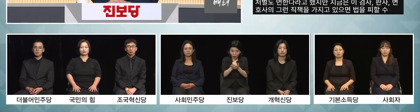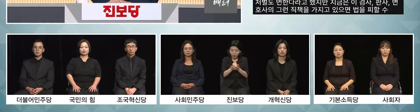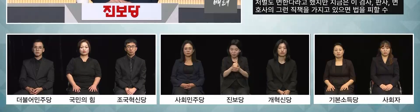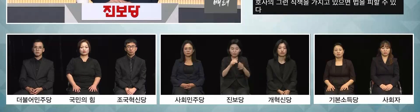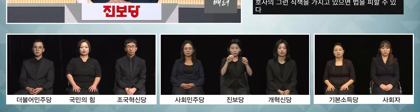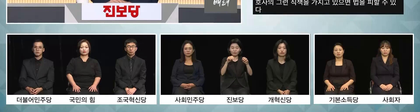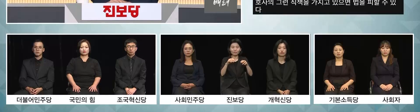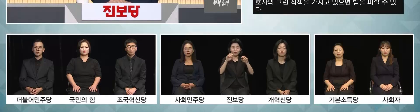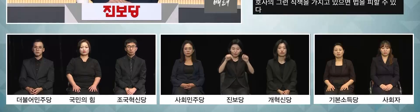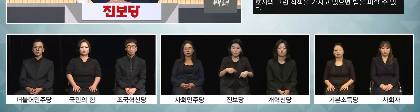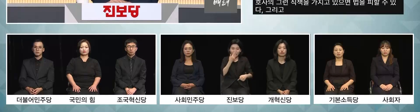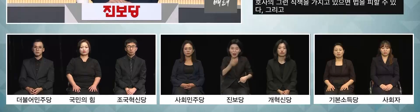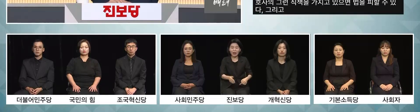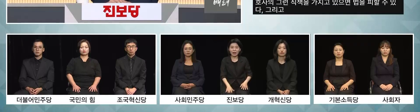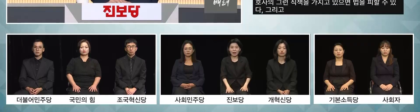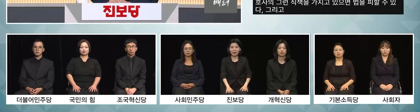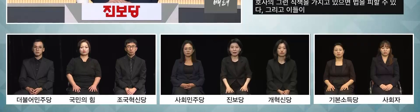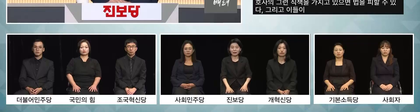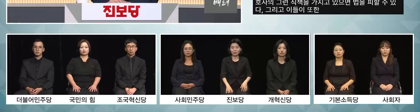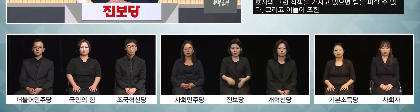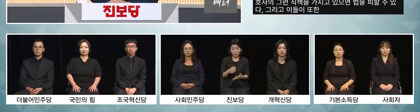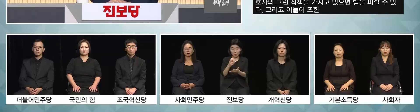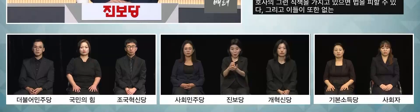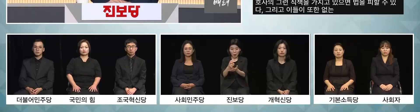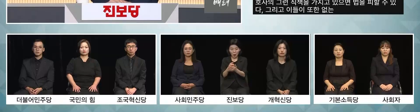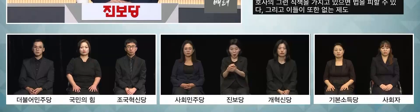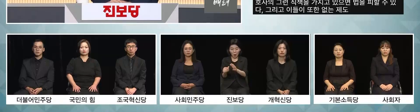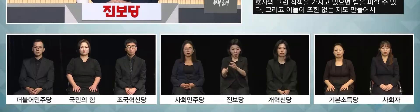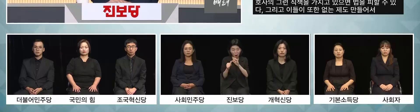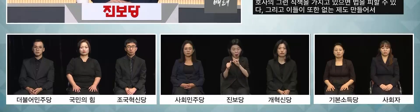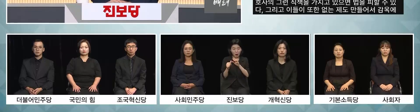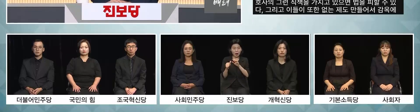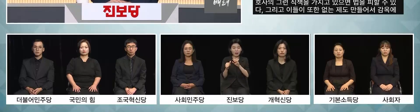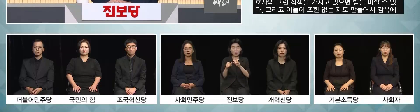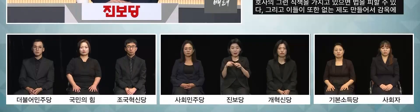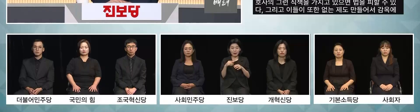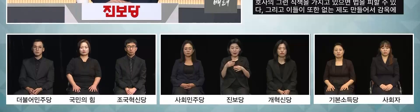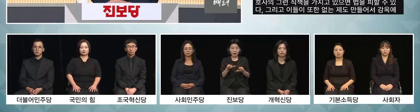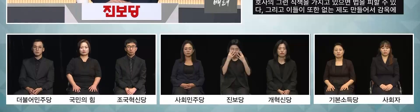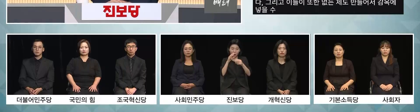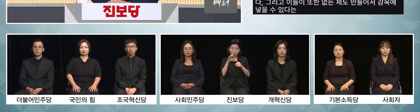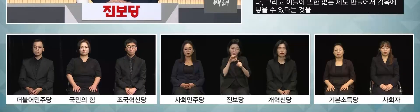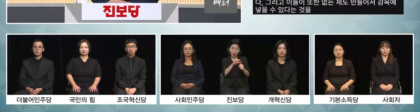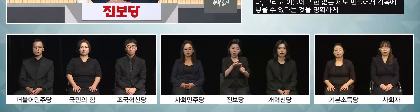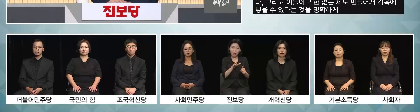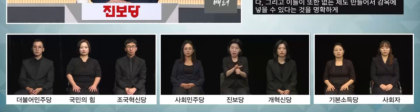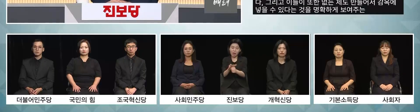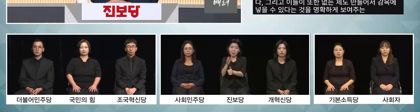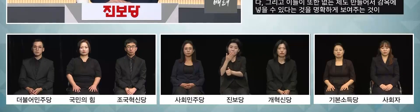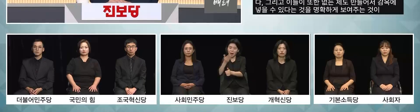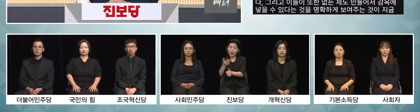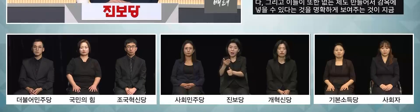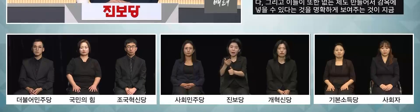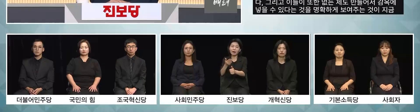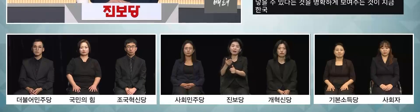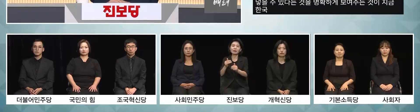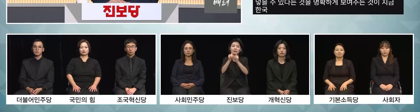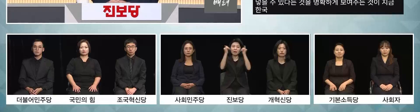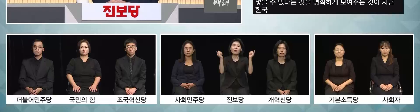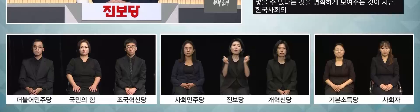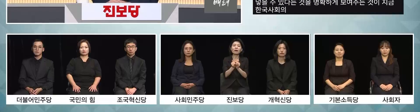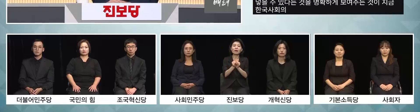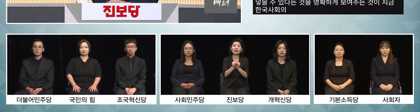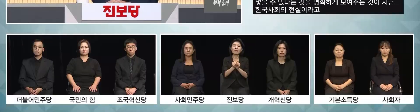그리고 이들이 또한 없는 제도 만들어서 감옥에 넣을 수 있다는 것을 명확하게 보여주는 것이 지금 한국 사회의 현실이라고 생각합니다.